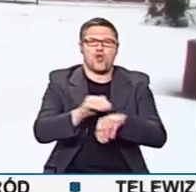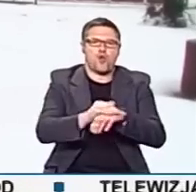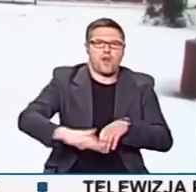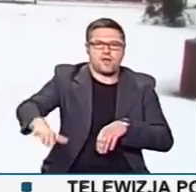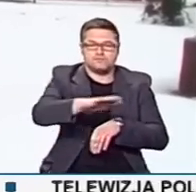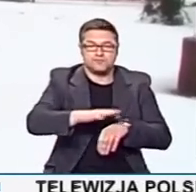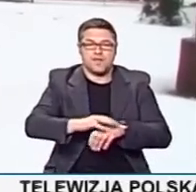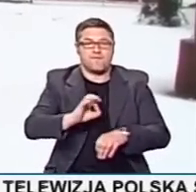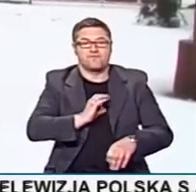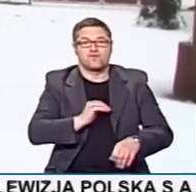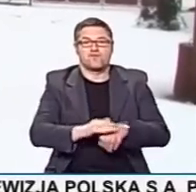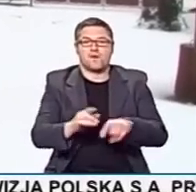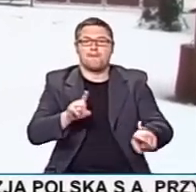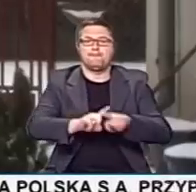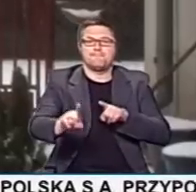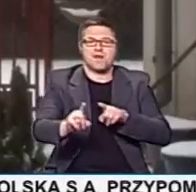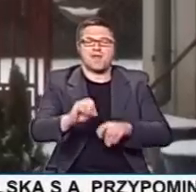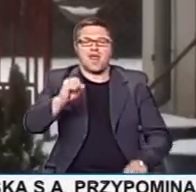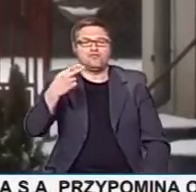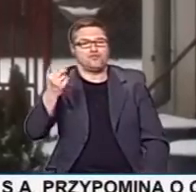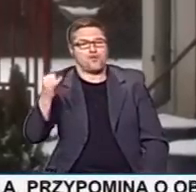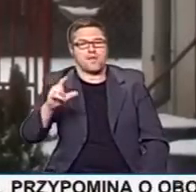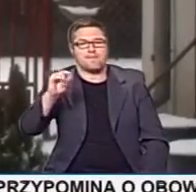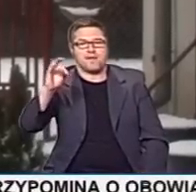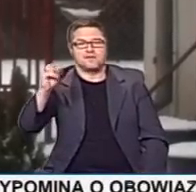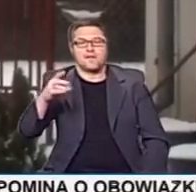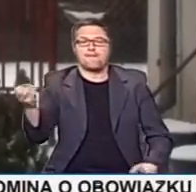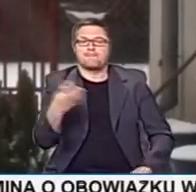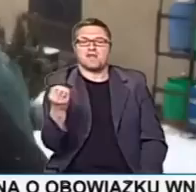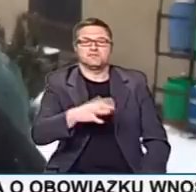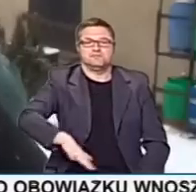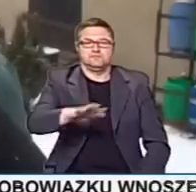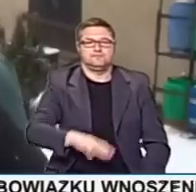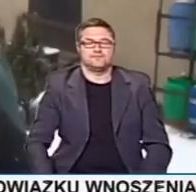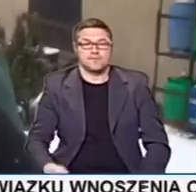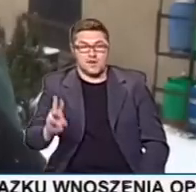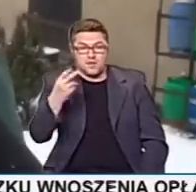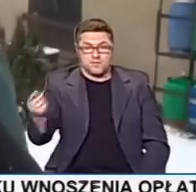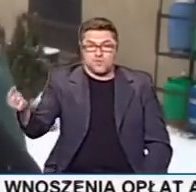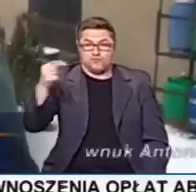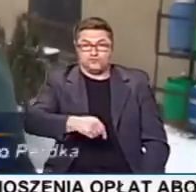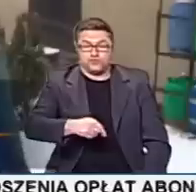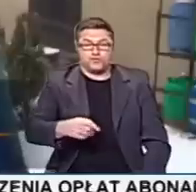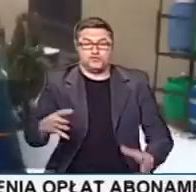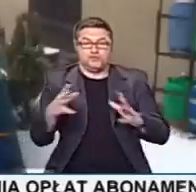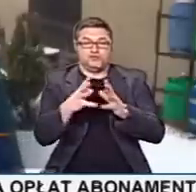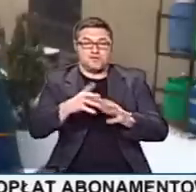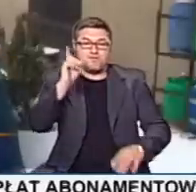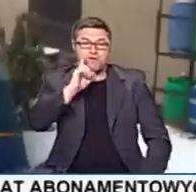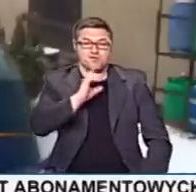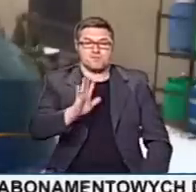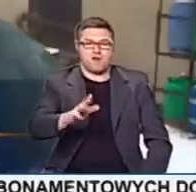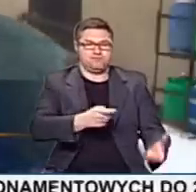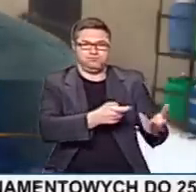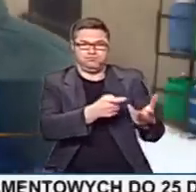przede wszystkim u swojego przyrodniego brata Antoniego Perka z Piasków kiedy przychodził oddział 10 mężczyzn